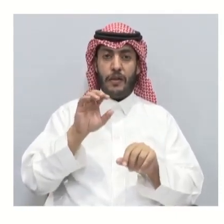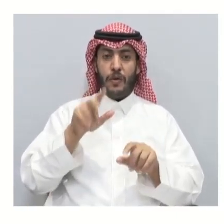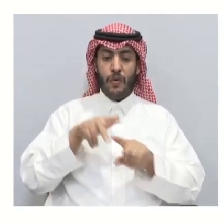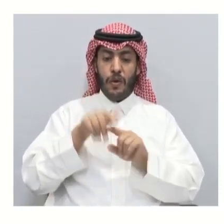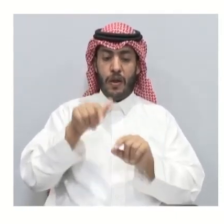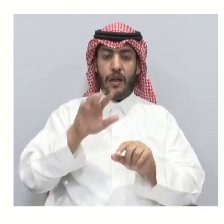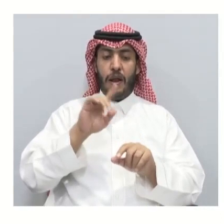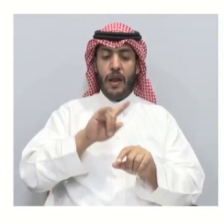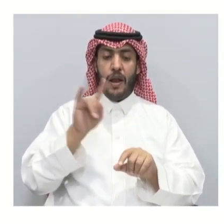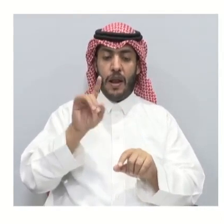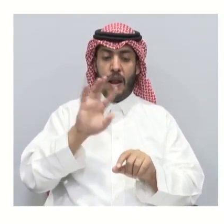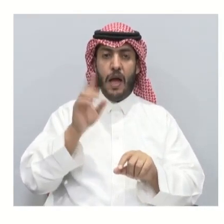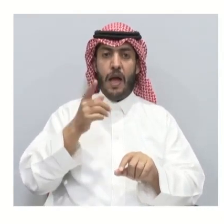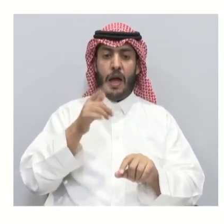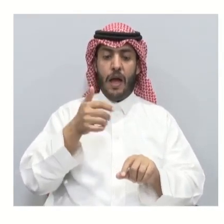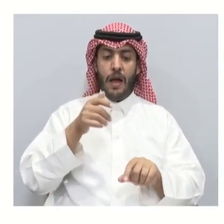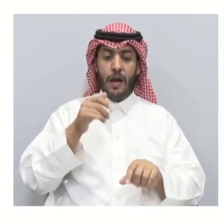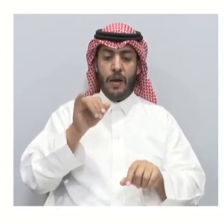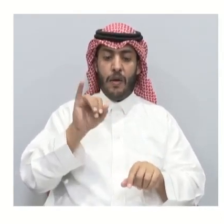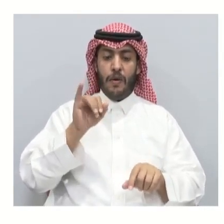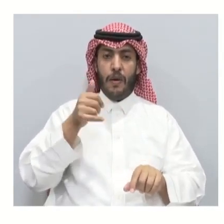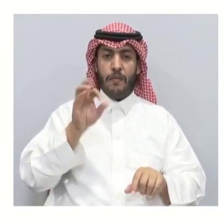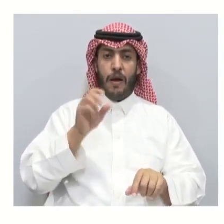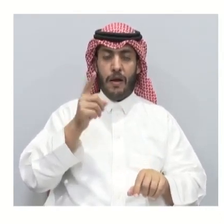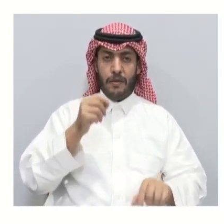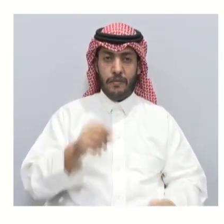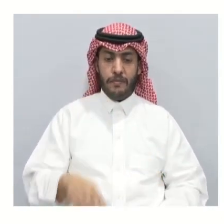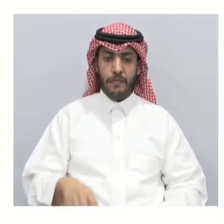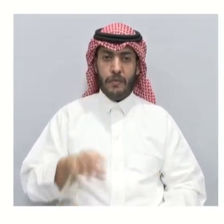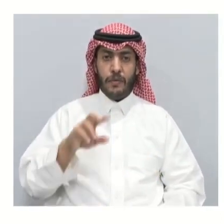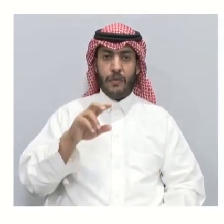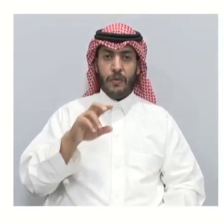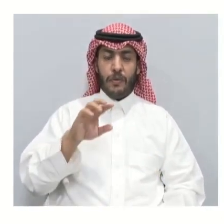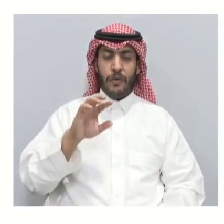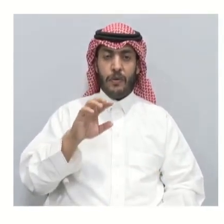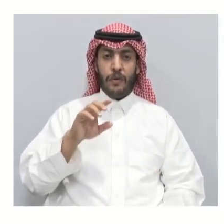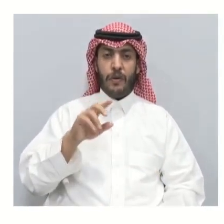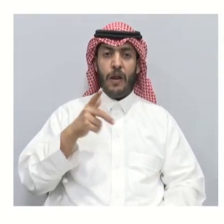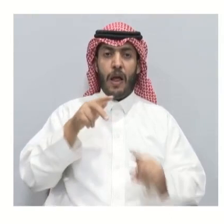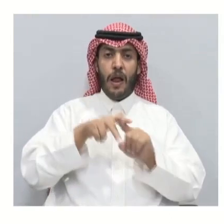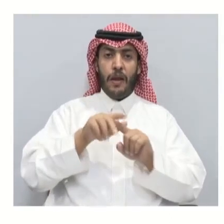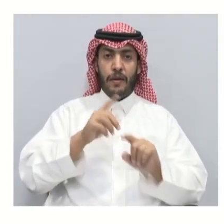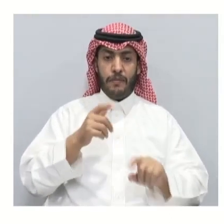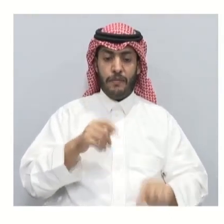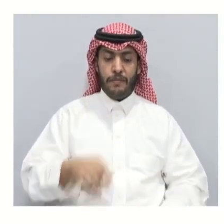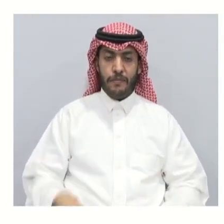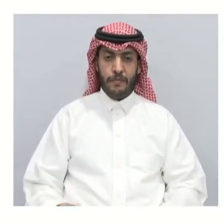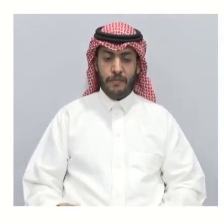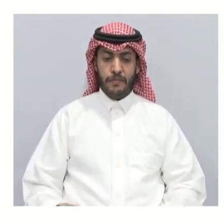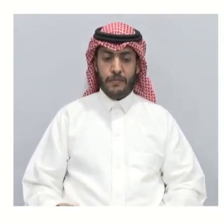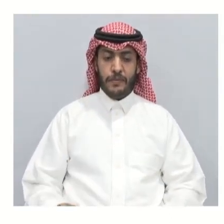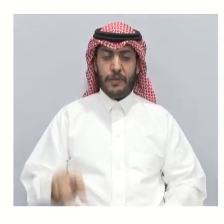التي ليست انهارا يا ابطال عدد الخيول التي ليست امهارا يا مبدعين كم لدينا